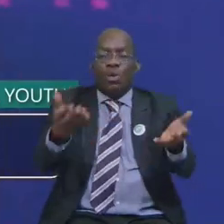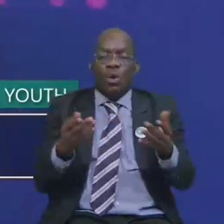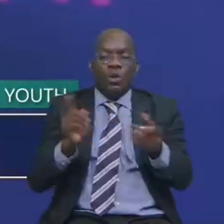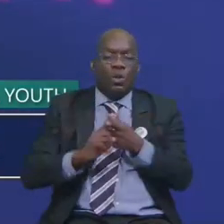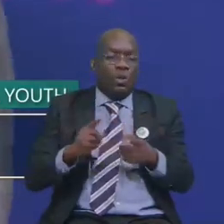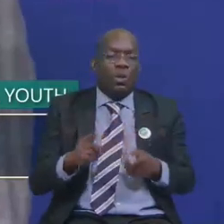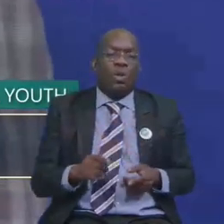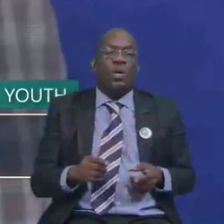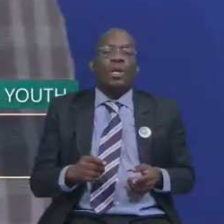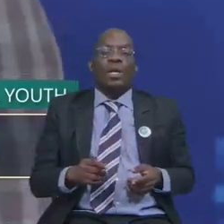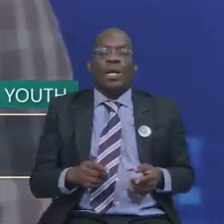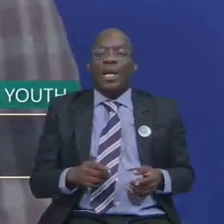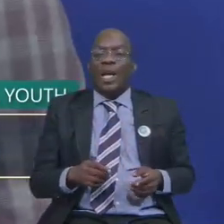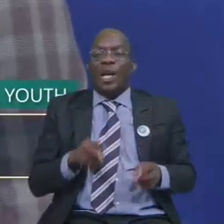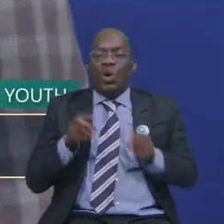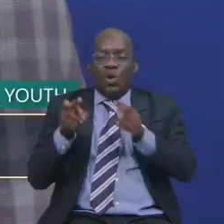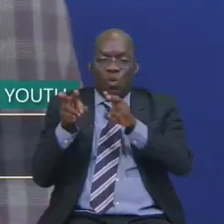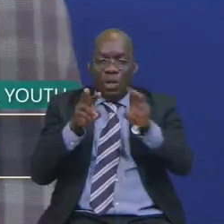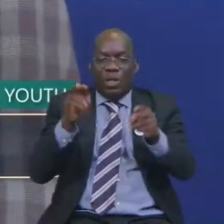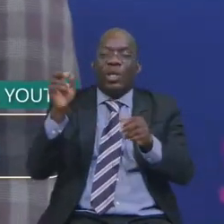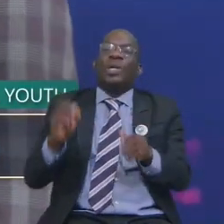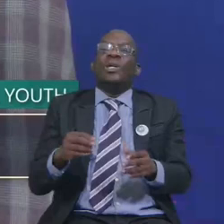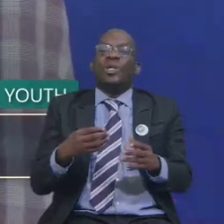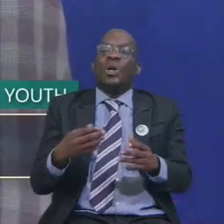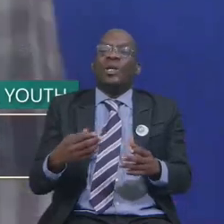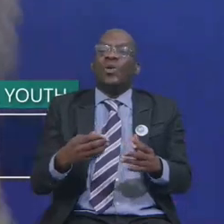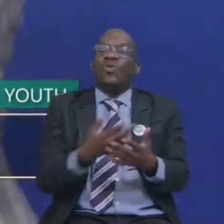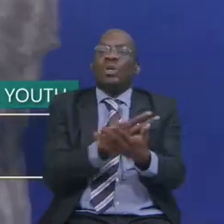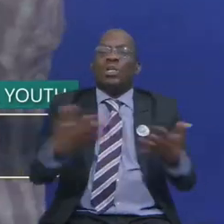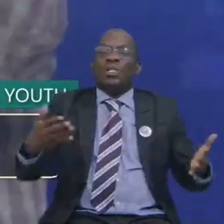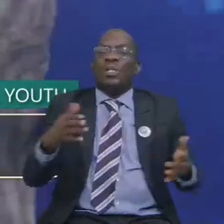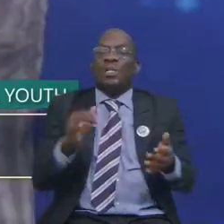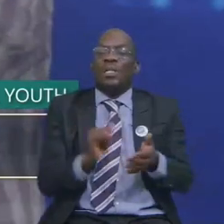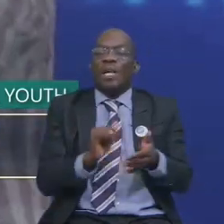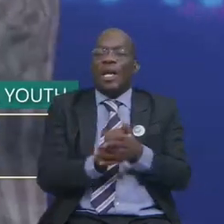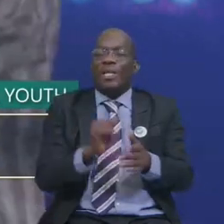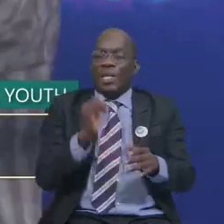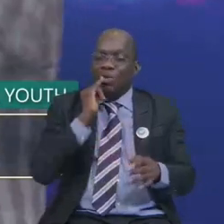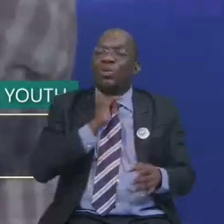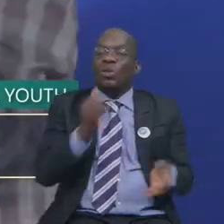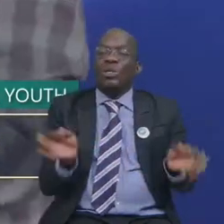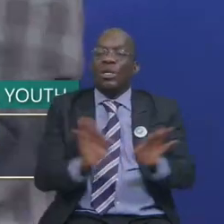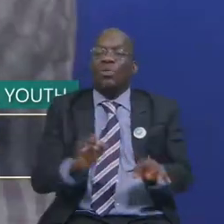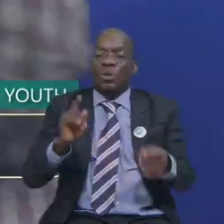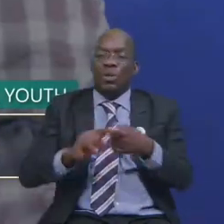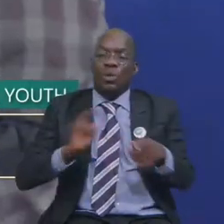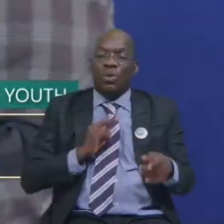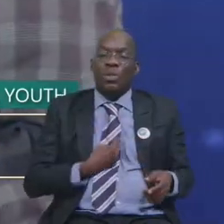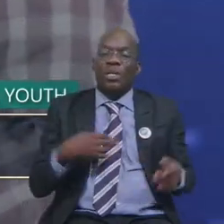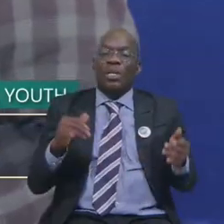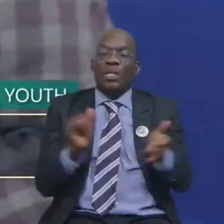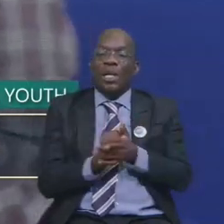choses inutiles des nouvelles qui ne nous qu'on se regarde même pas et cette constitution là de la